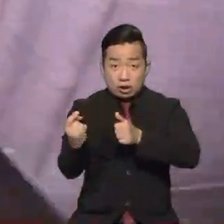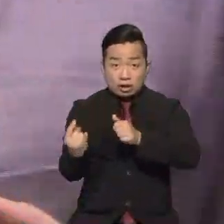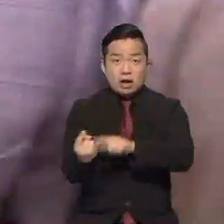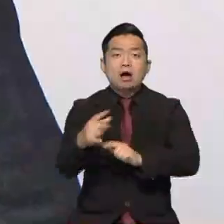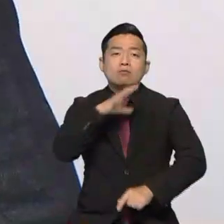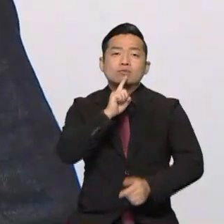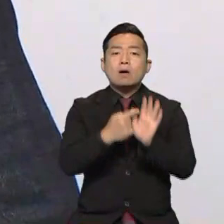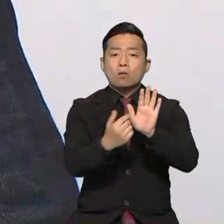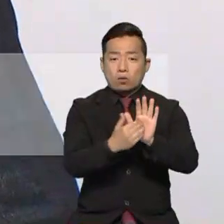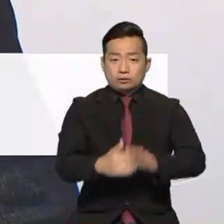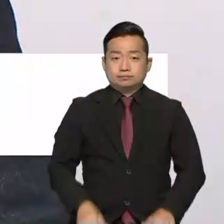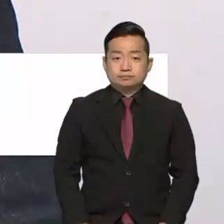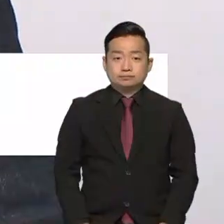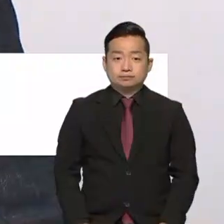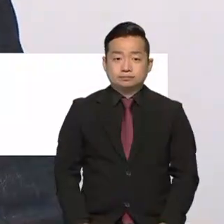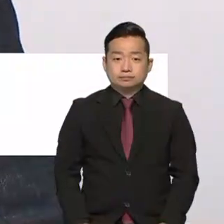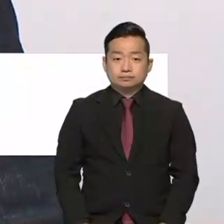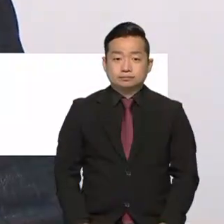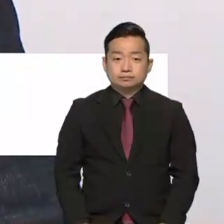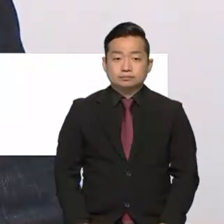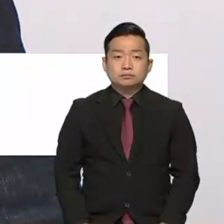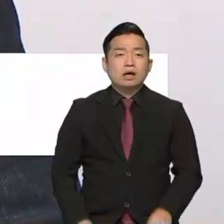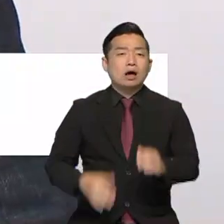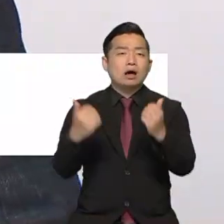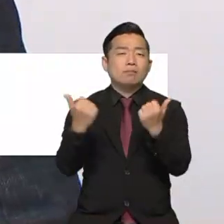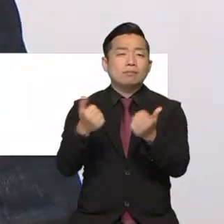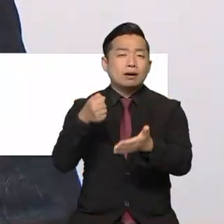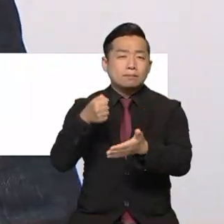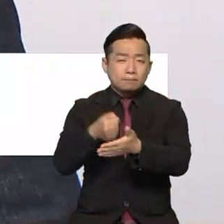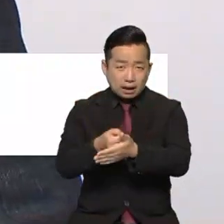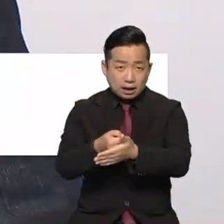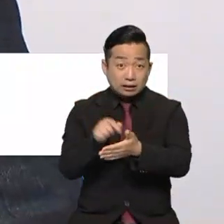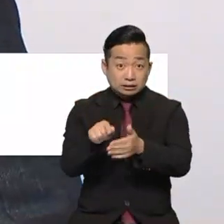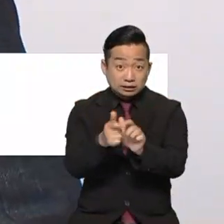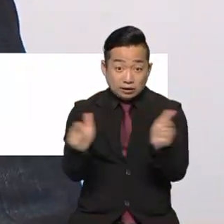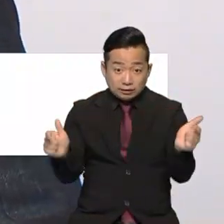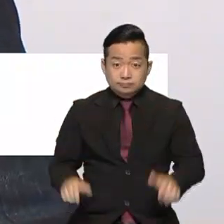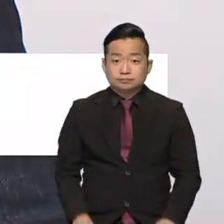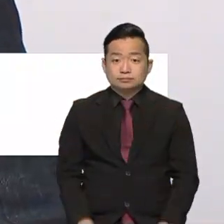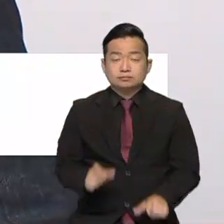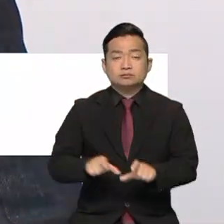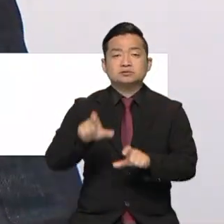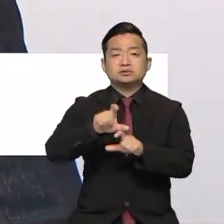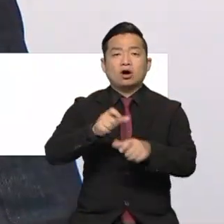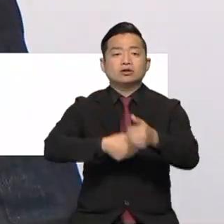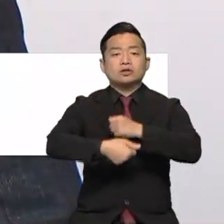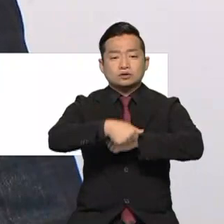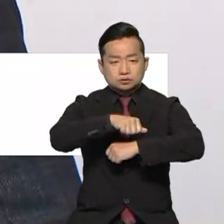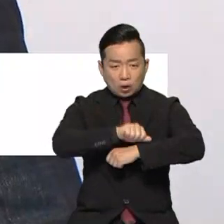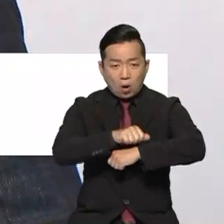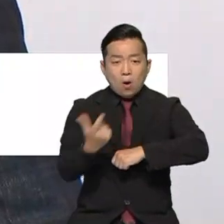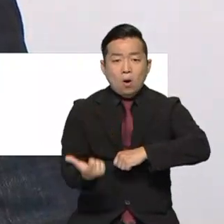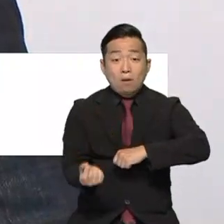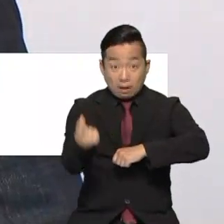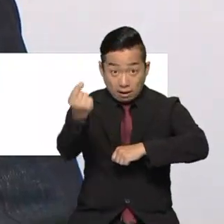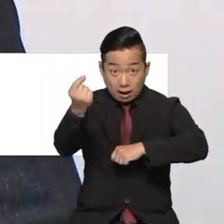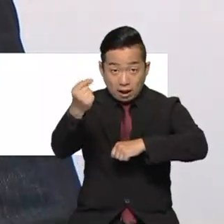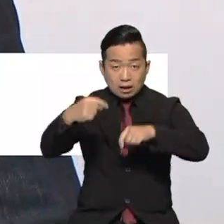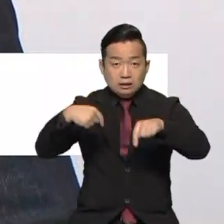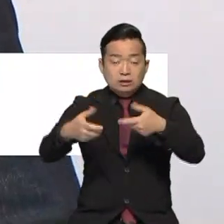전했습니다. 혁신위에서 의결한 안건이라든지 이런 부분과 관련해서 좀 더 적극적으로 그리고 좀 더